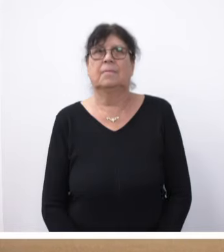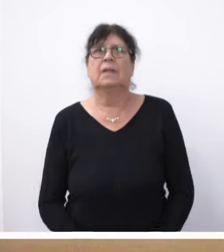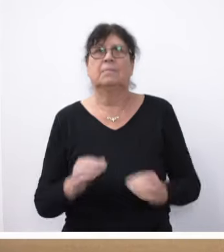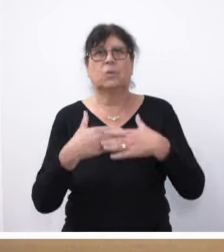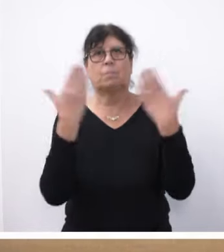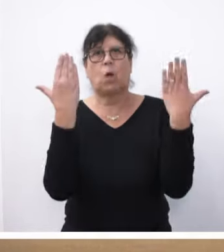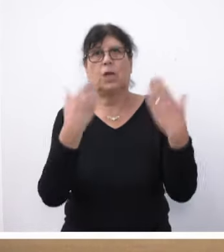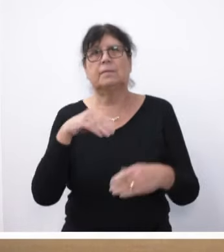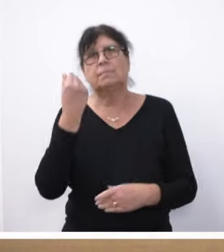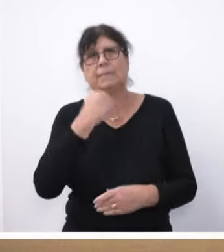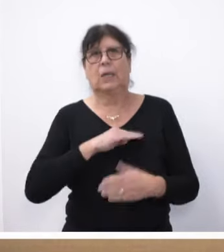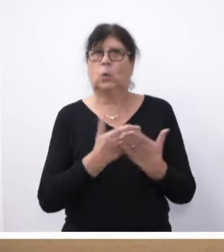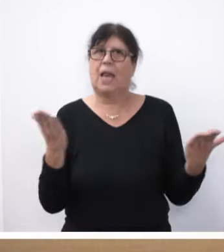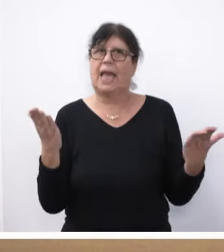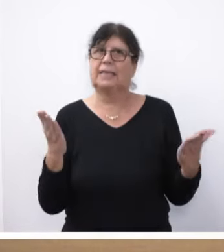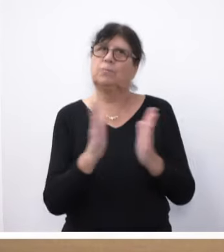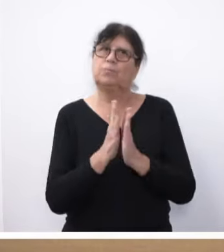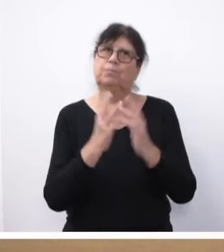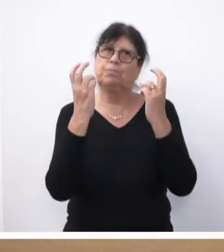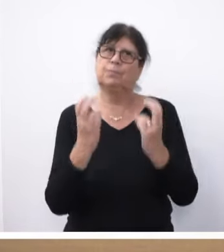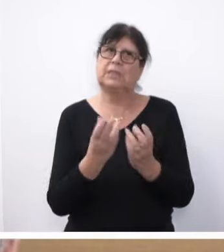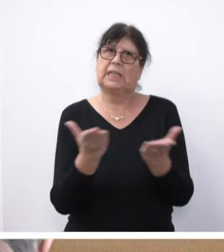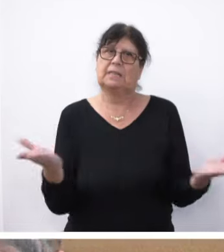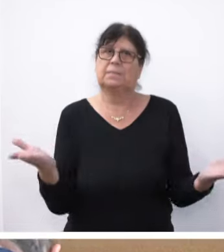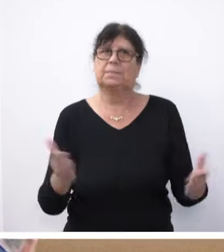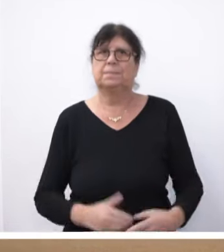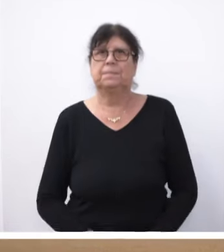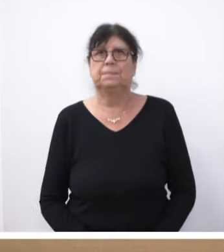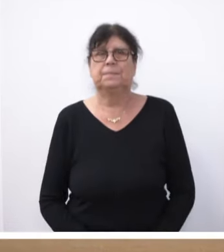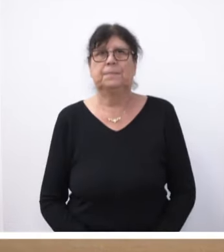Guten Morgen, liebe Kolleginnen und Kollegen. Ich darf Sie bitten, Platz zu nehmen.